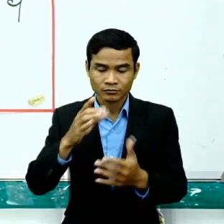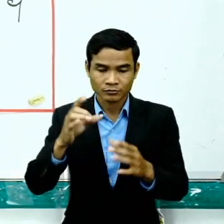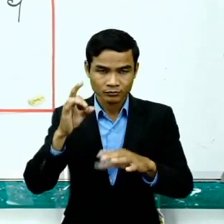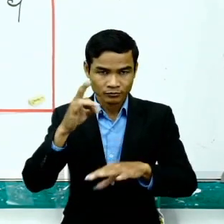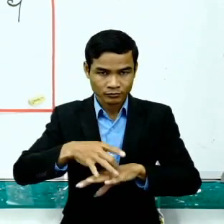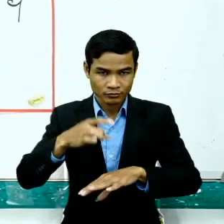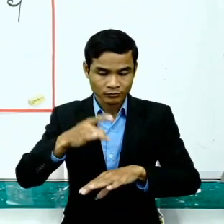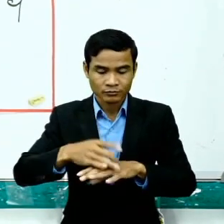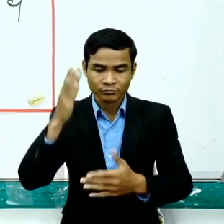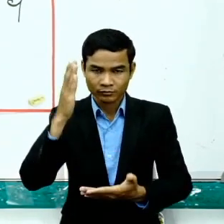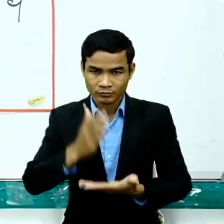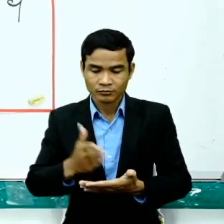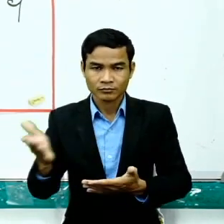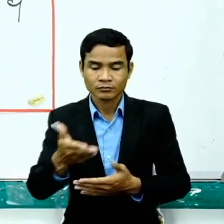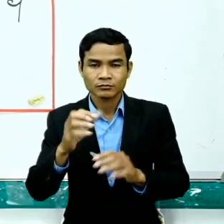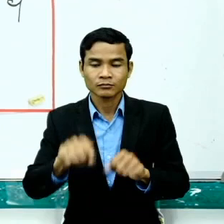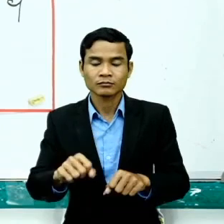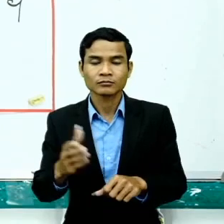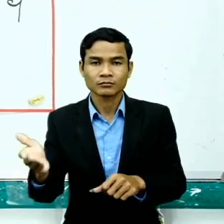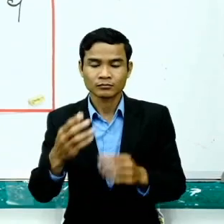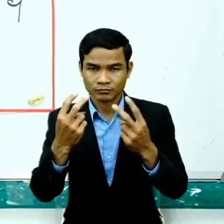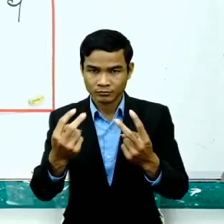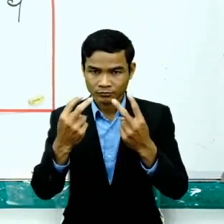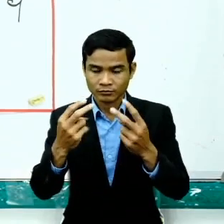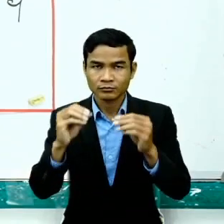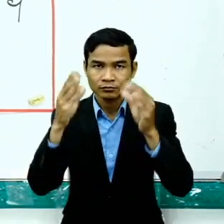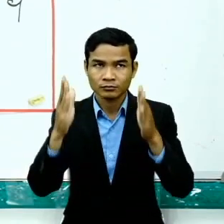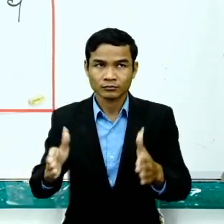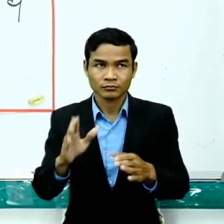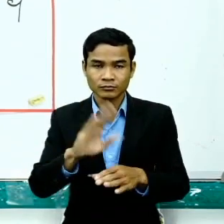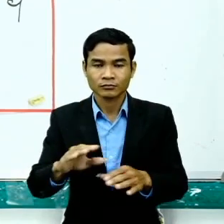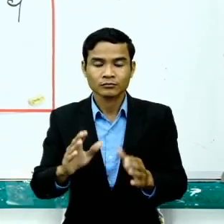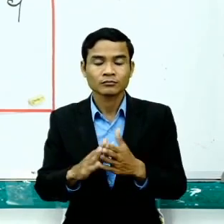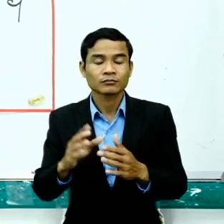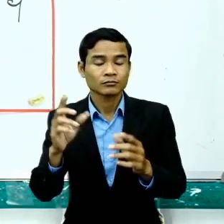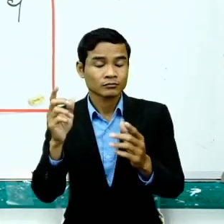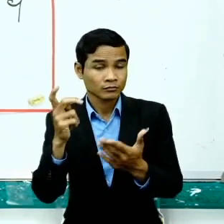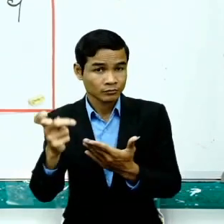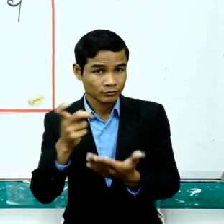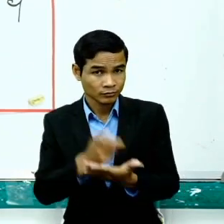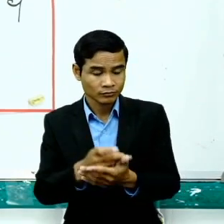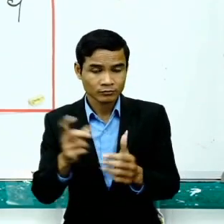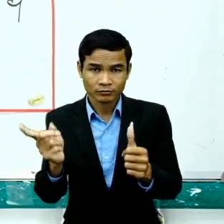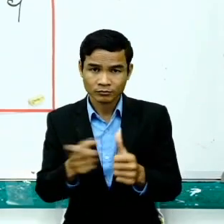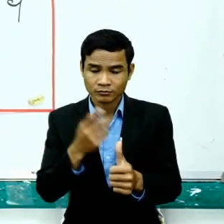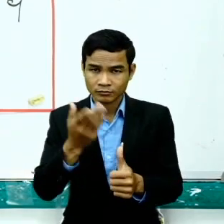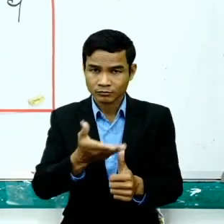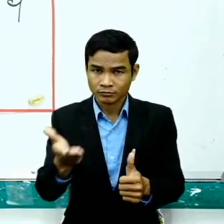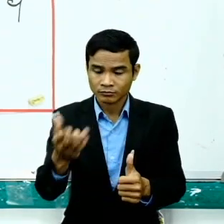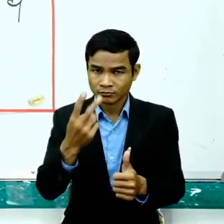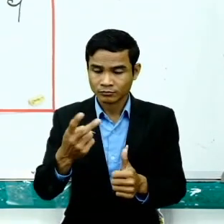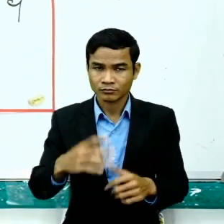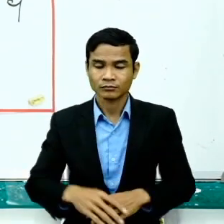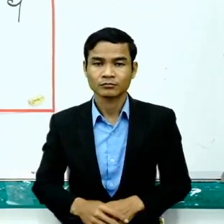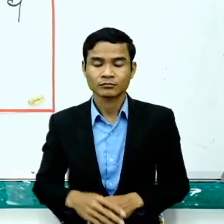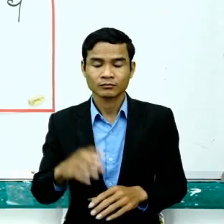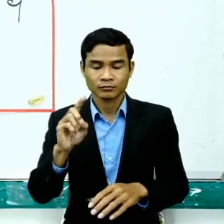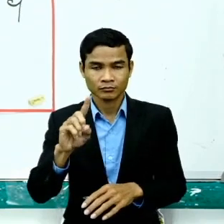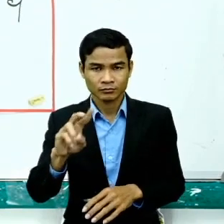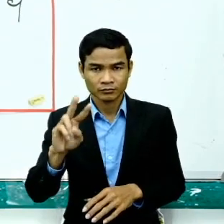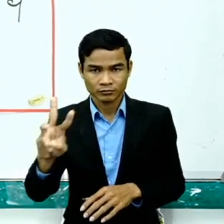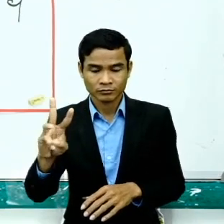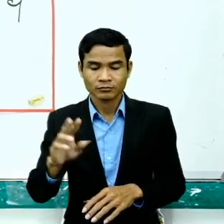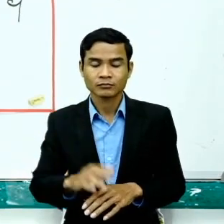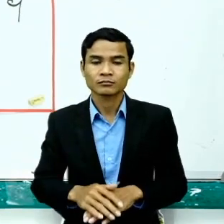chà à là con từng ở kia chà con mơ mà nè cổ chà nè cổ thừa chìa cùng rồi con mơ nè con chà môi